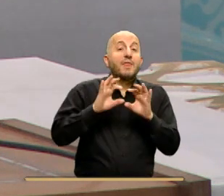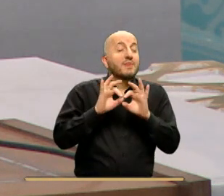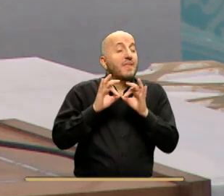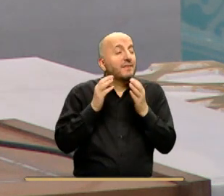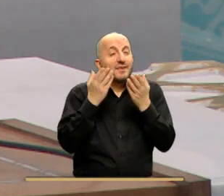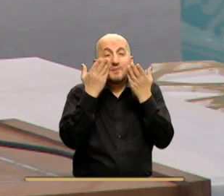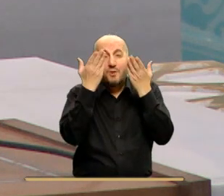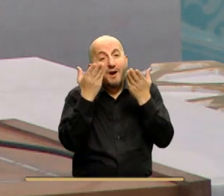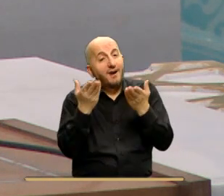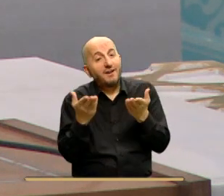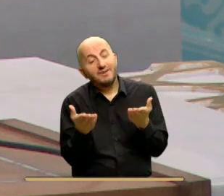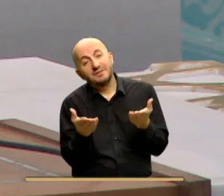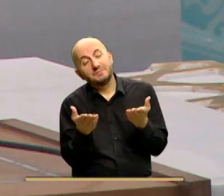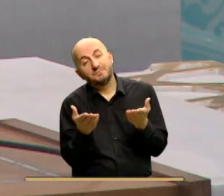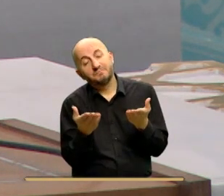hal?